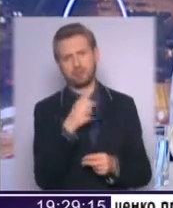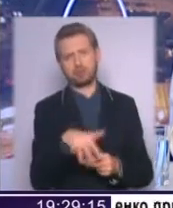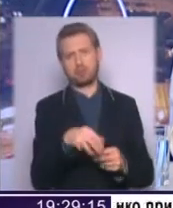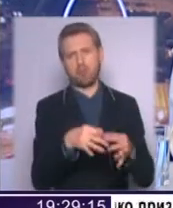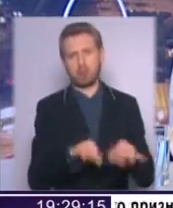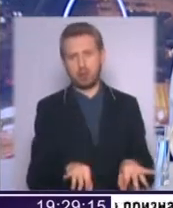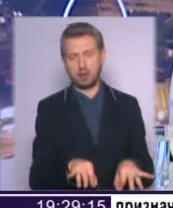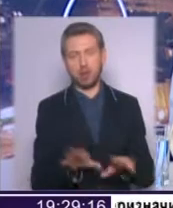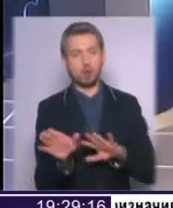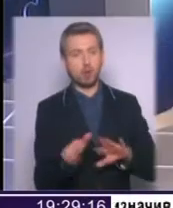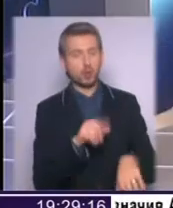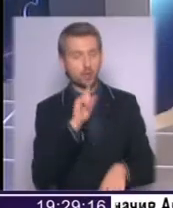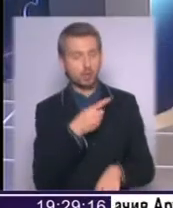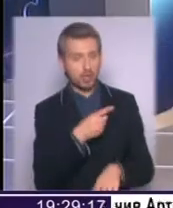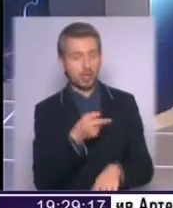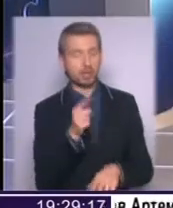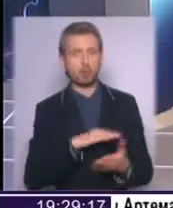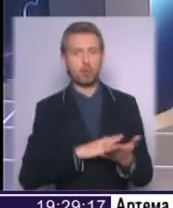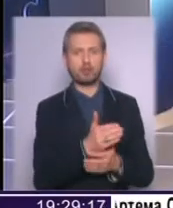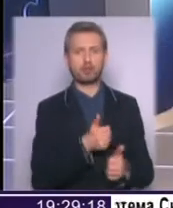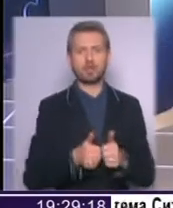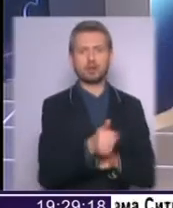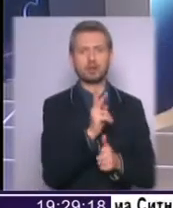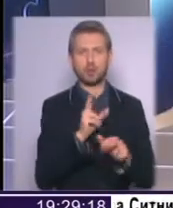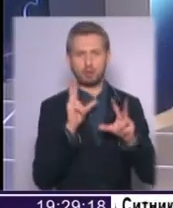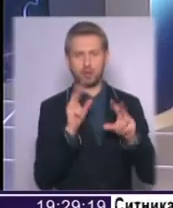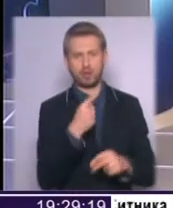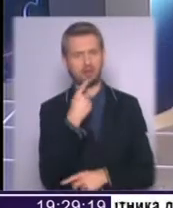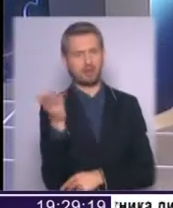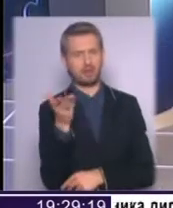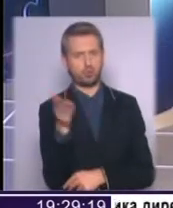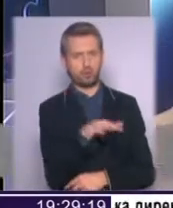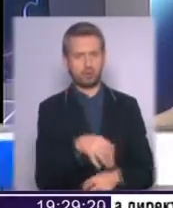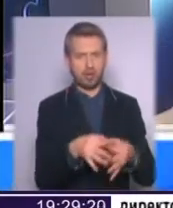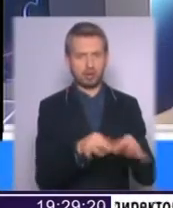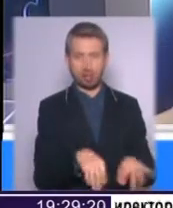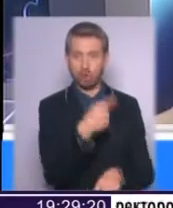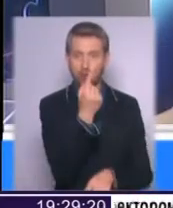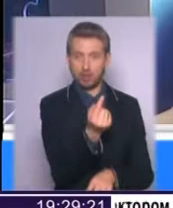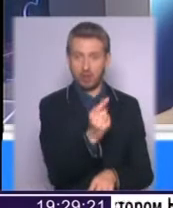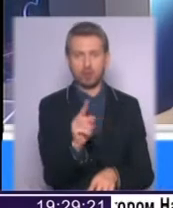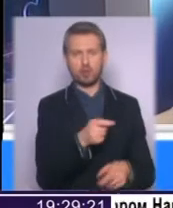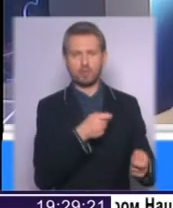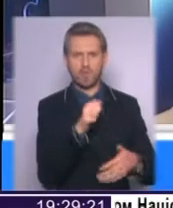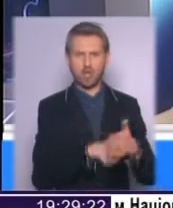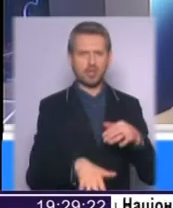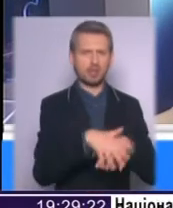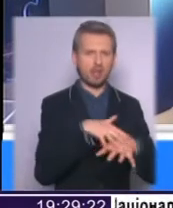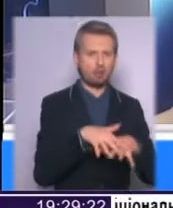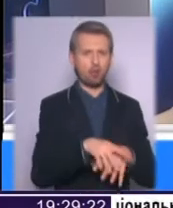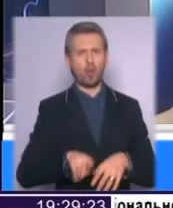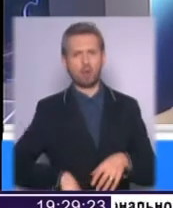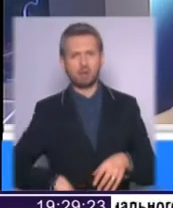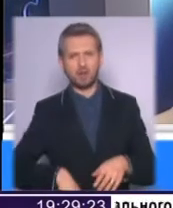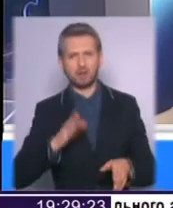жаль, пройшов рік, і ті політичні лідери, що обіцяли з трибуни Майдану одне – що влада від народу, що адміністрації